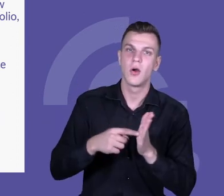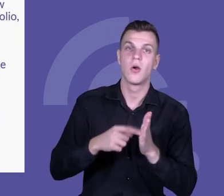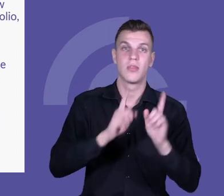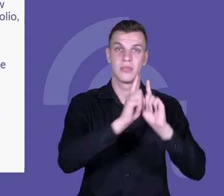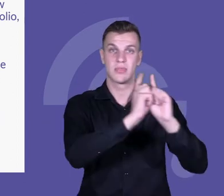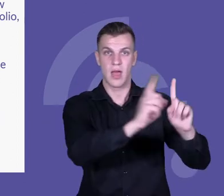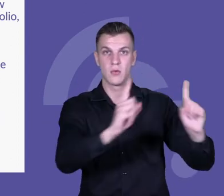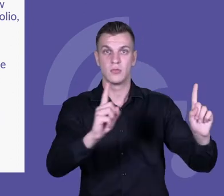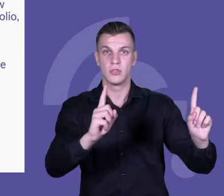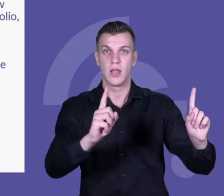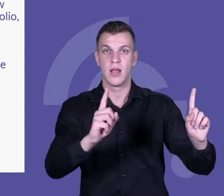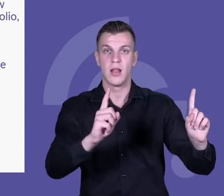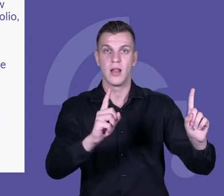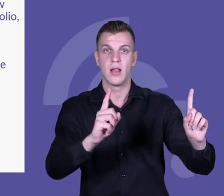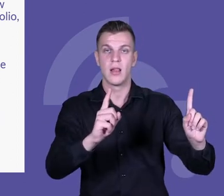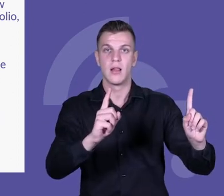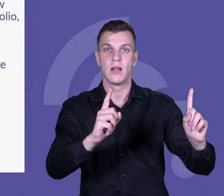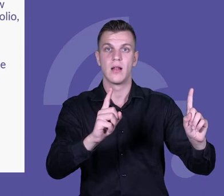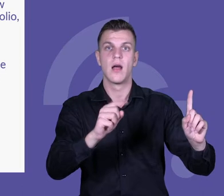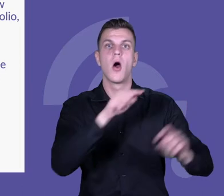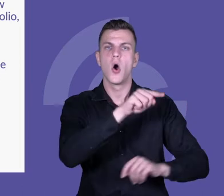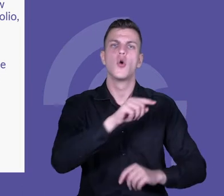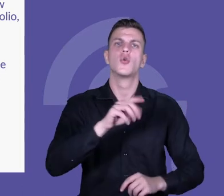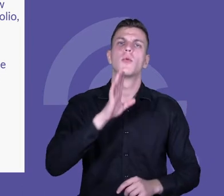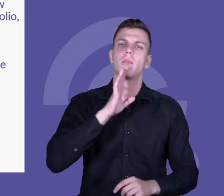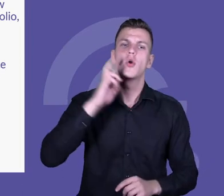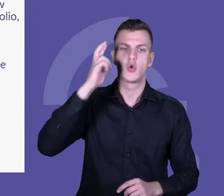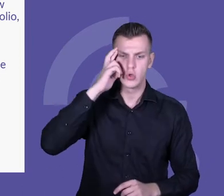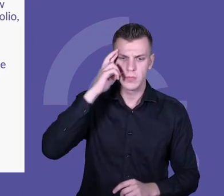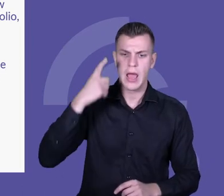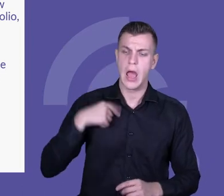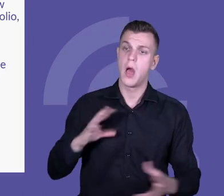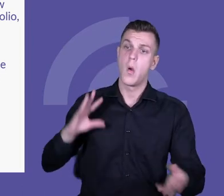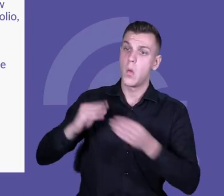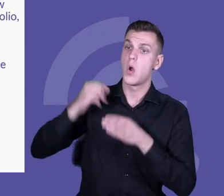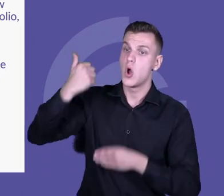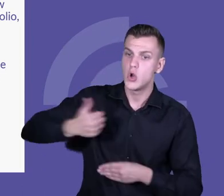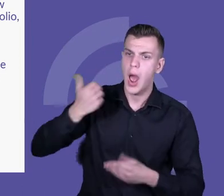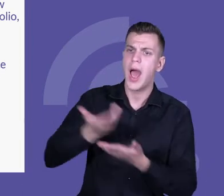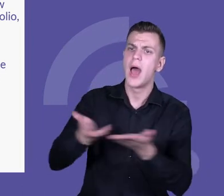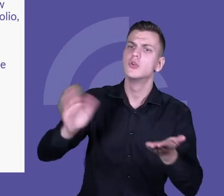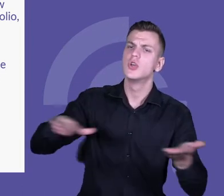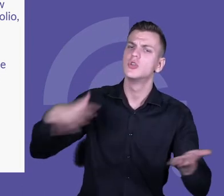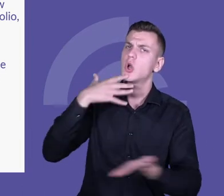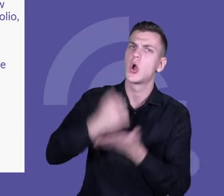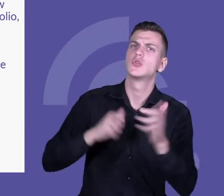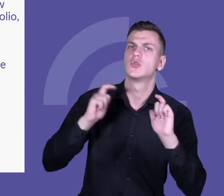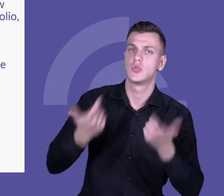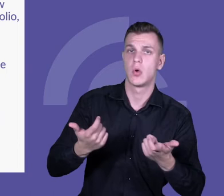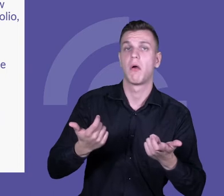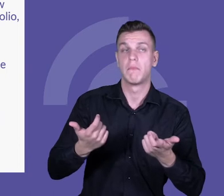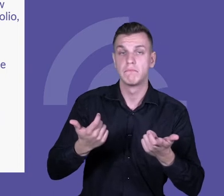nauczycielowi, co zyskali jego uczniowie w klasie po roku na przykład pracy. Super ważna